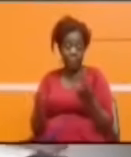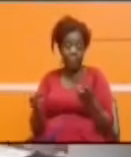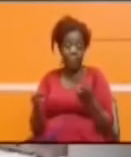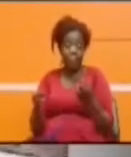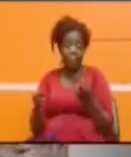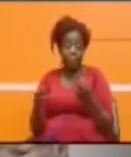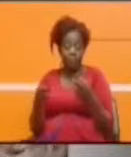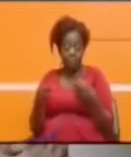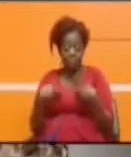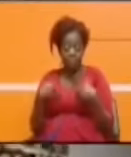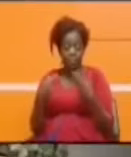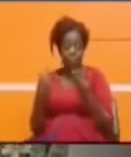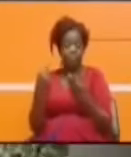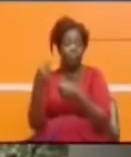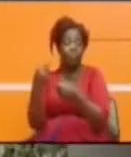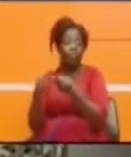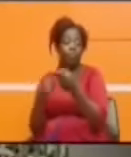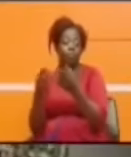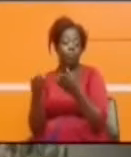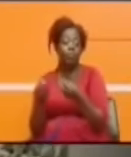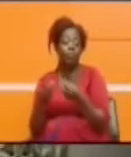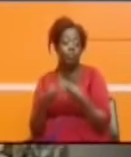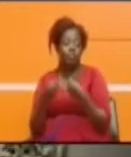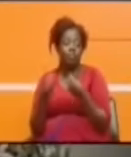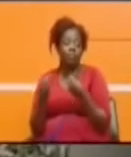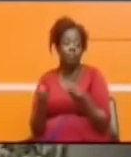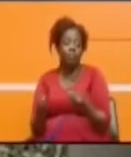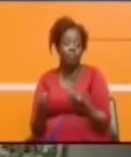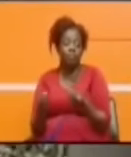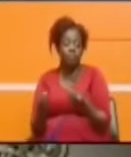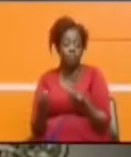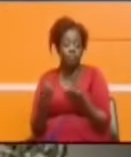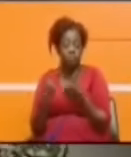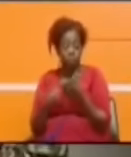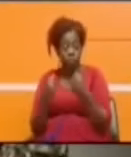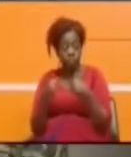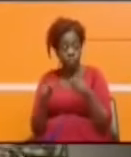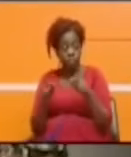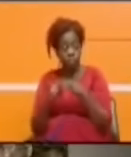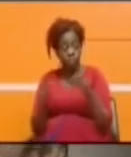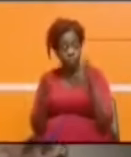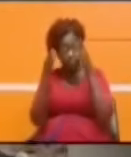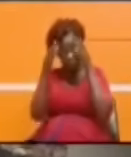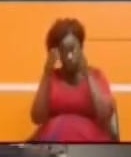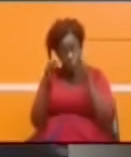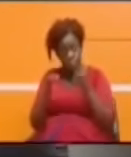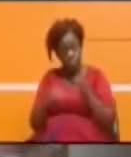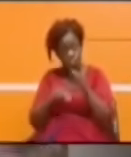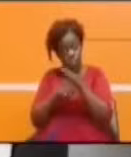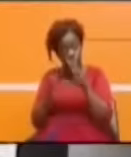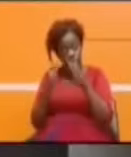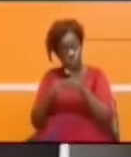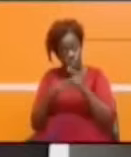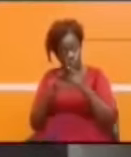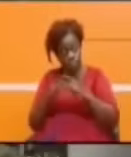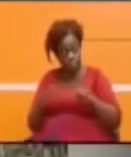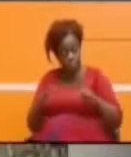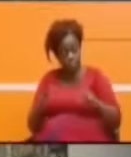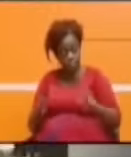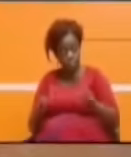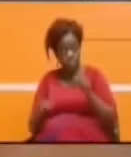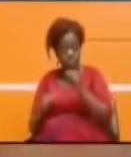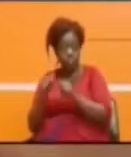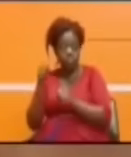bijja kwongera okutuwa ekyokukola oba okutuwa okusalawo okusinziira ku binoonyerezebwa